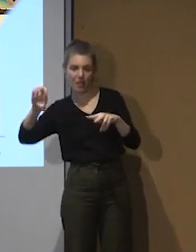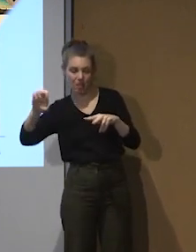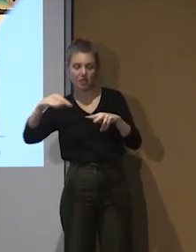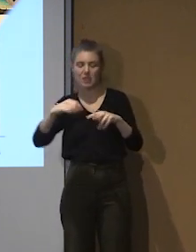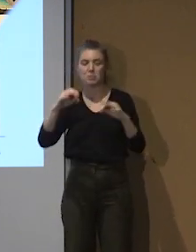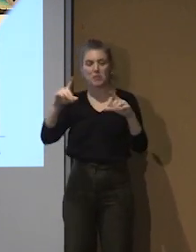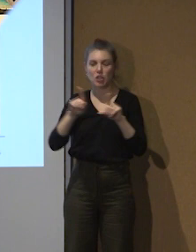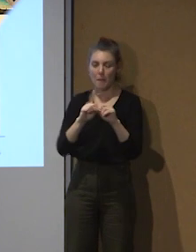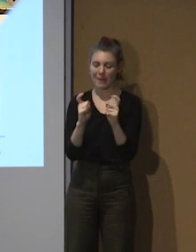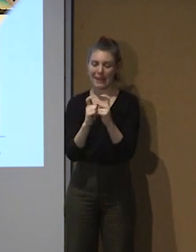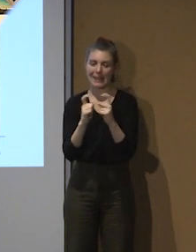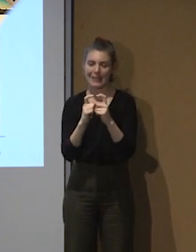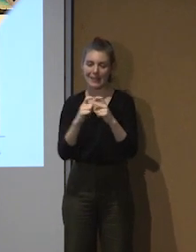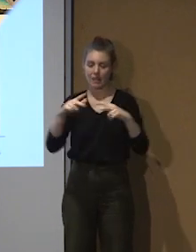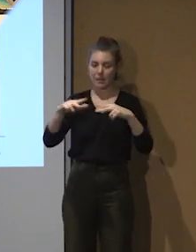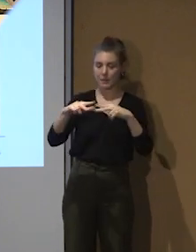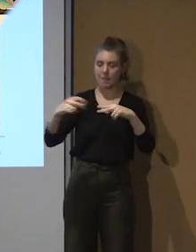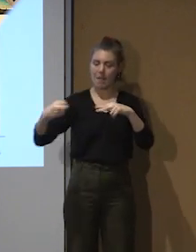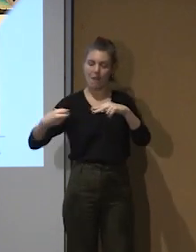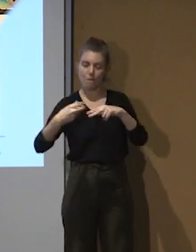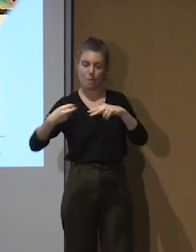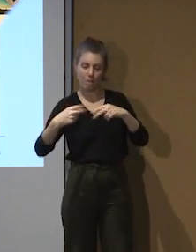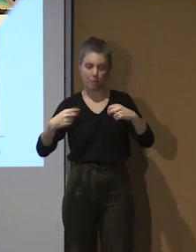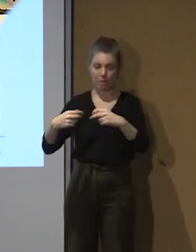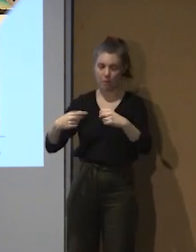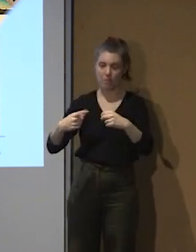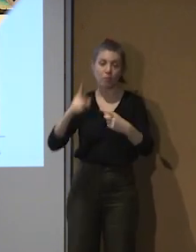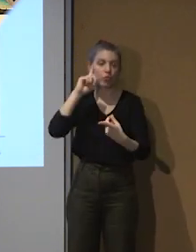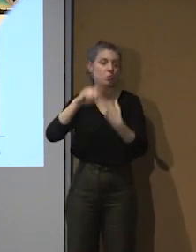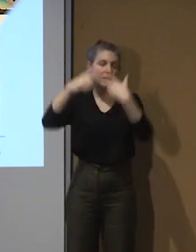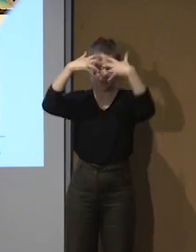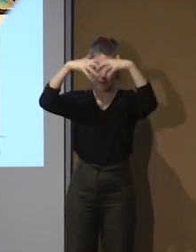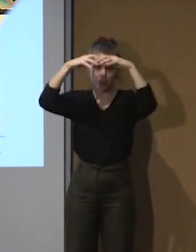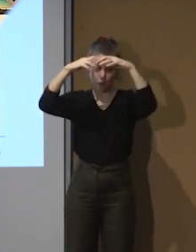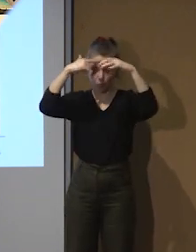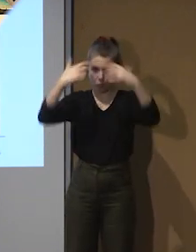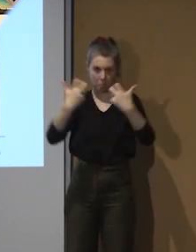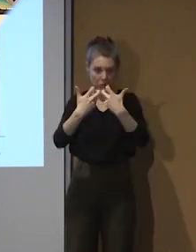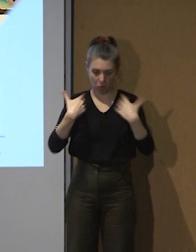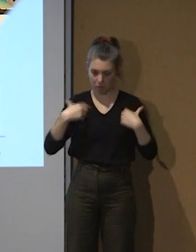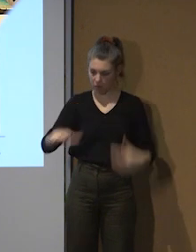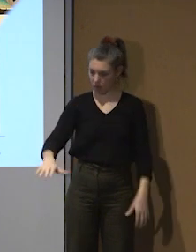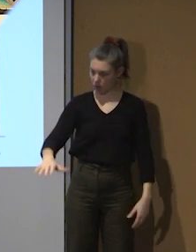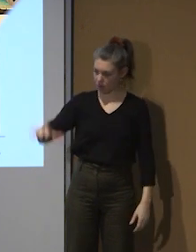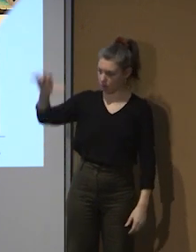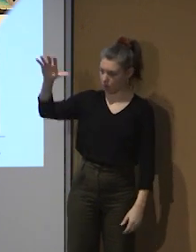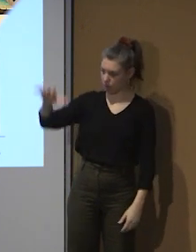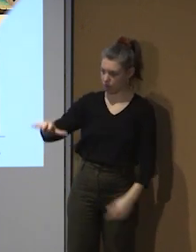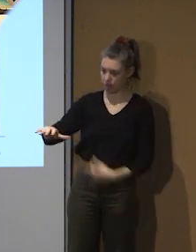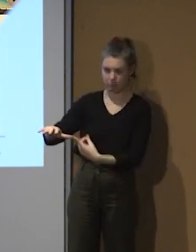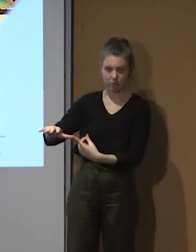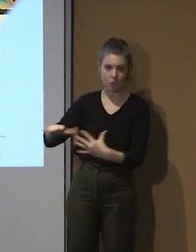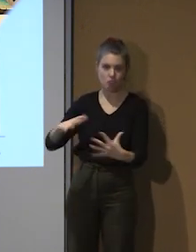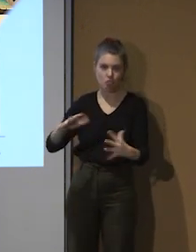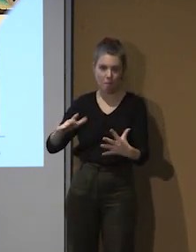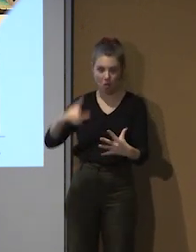les informations entre une zone du cerveau qui va dire « fais bouger ta main droite » et la main droite qui va s'exécuter. Par exemple, pour ceux